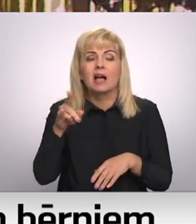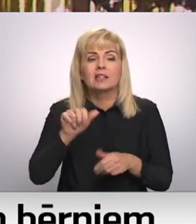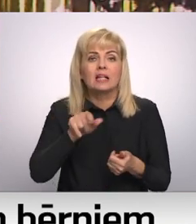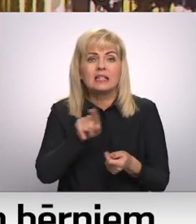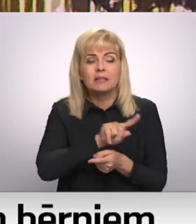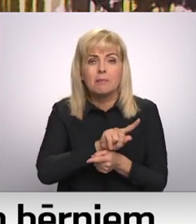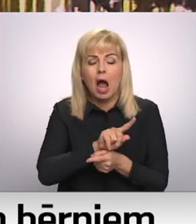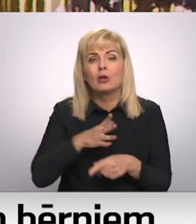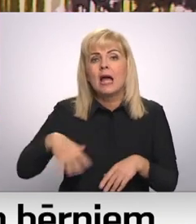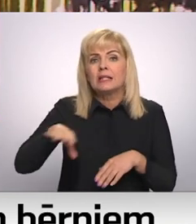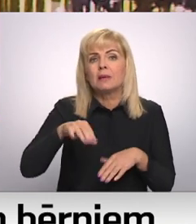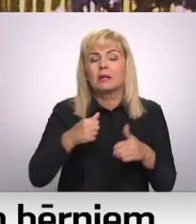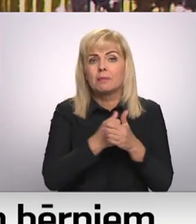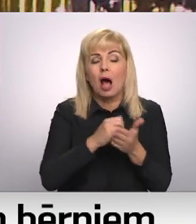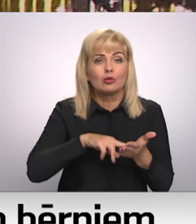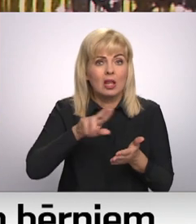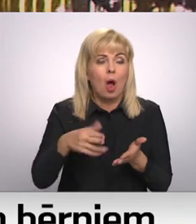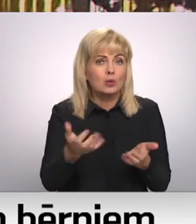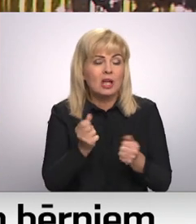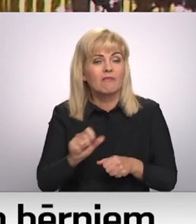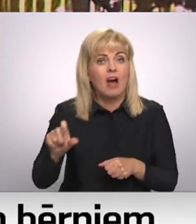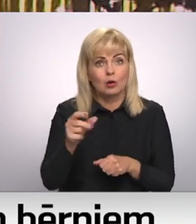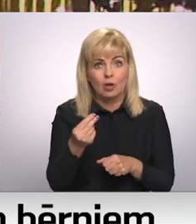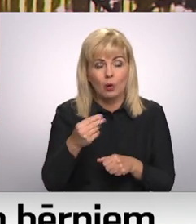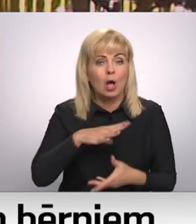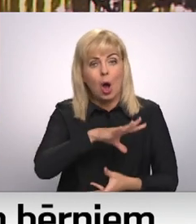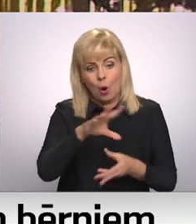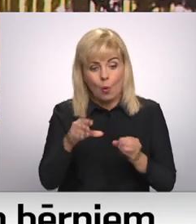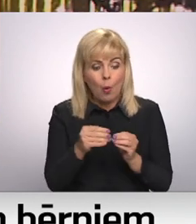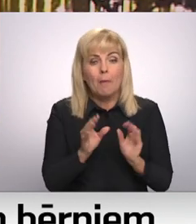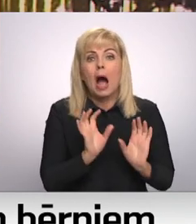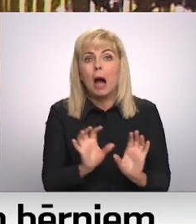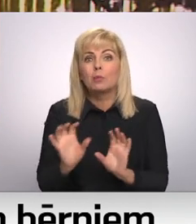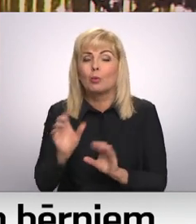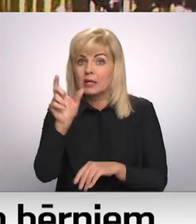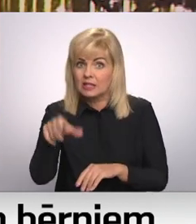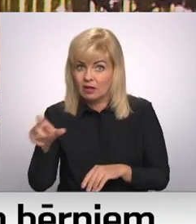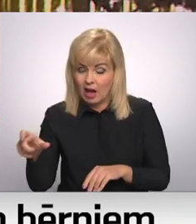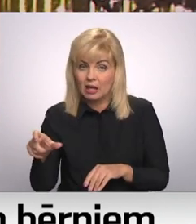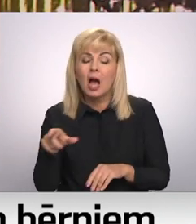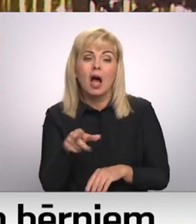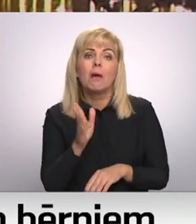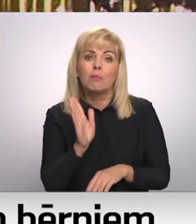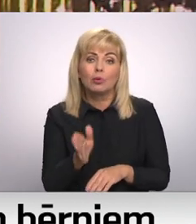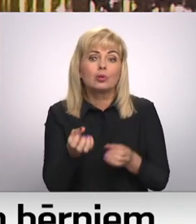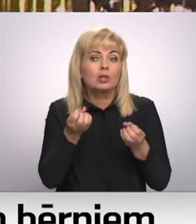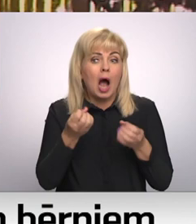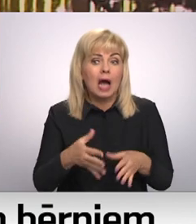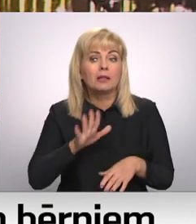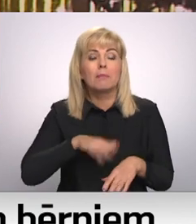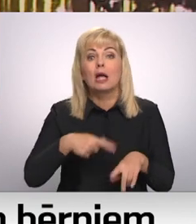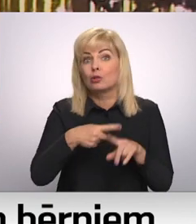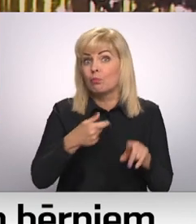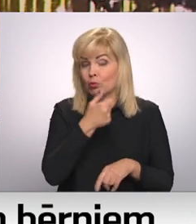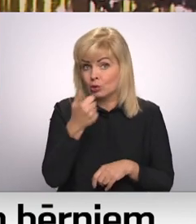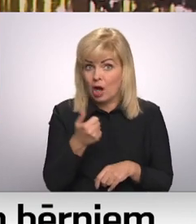valsts pabalstos, kas ļaus saņemt vairāk naudas par kopīgi aprūpējumiem bērniem. Visticamāk, tas būs skaidrs pēc pusgada,